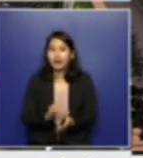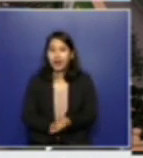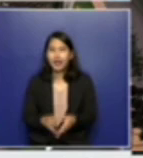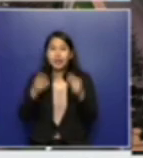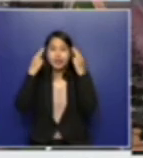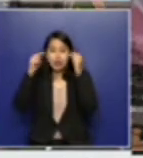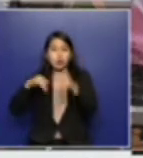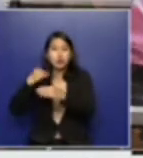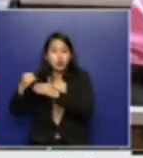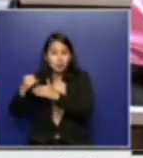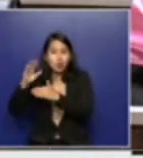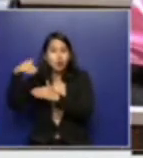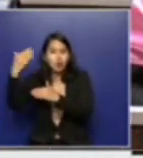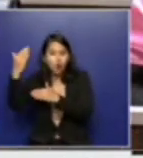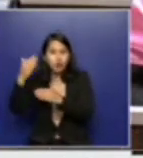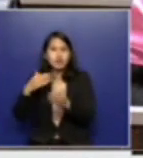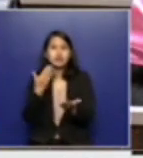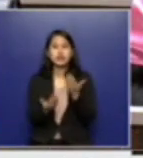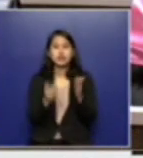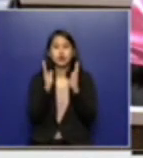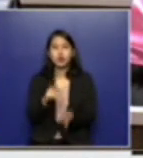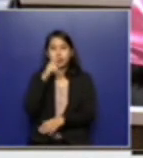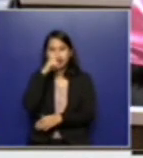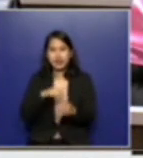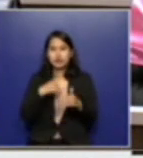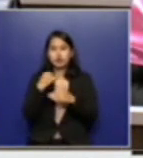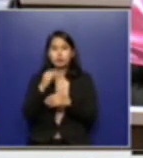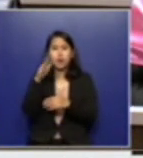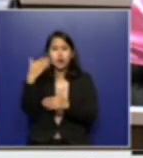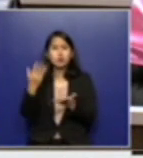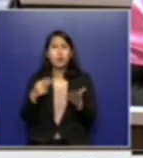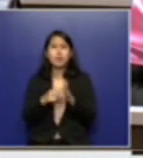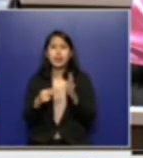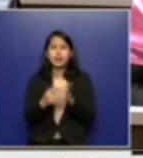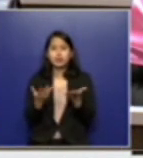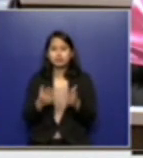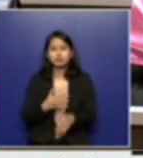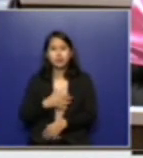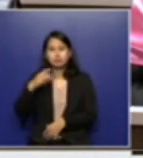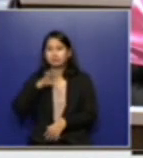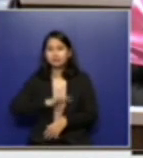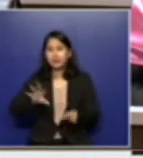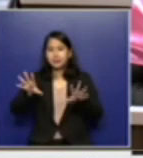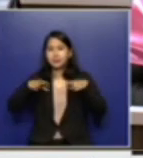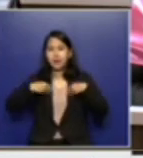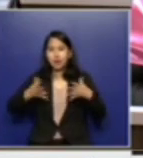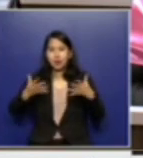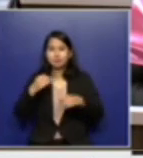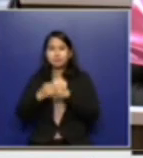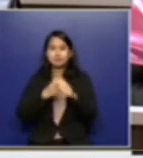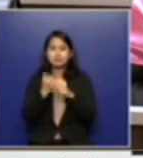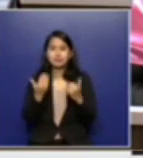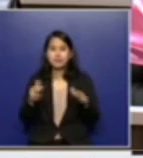ไปก่อนหรือคนไทยจะจบไปก่อนครับเพราะนั้นขอฝากว่าผมไม่เห็นด้วยกับงบประมาณปี64ปีนี้ครับขอบพระคุณครับ